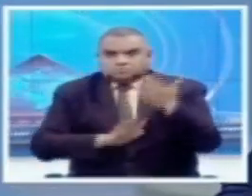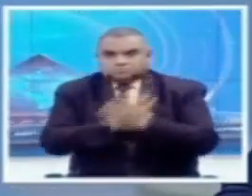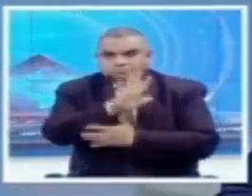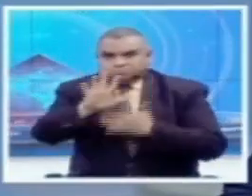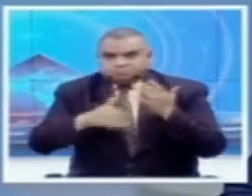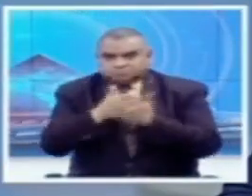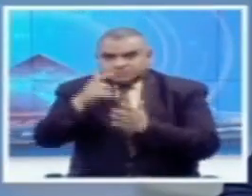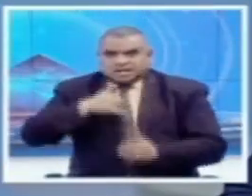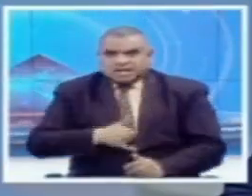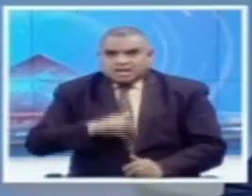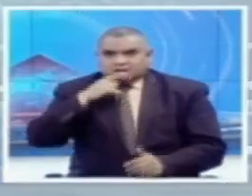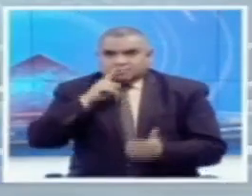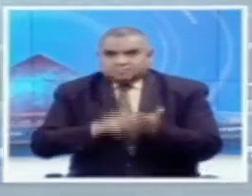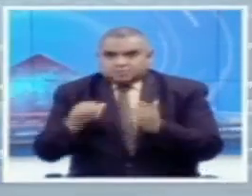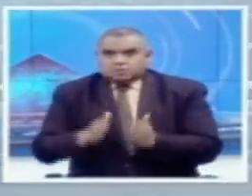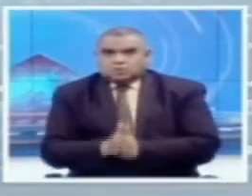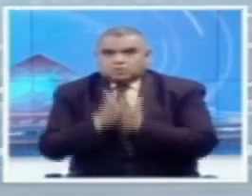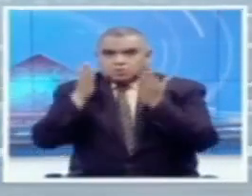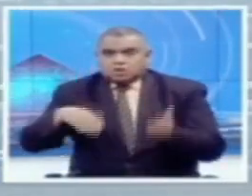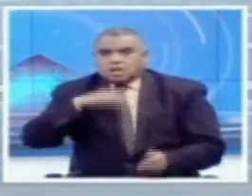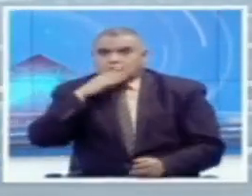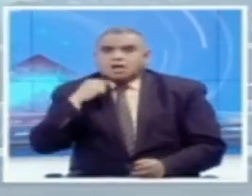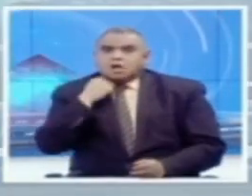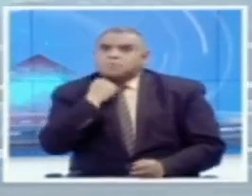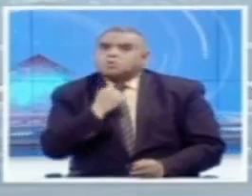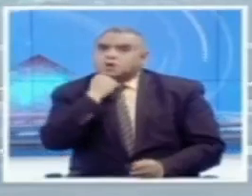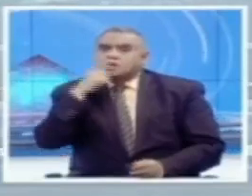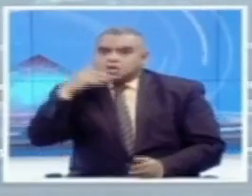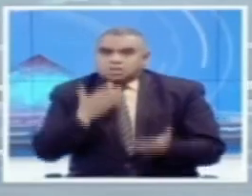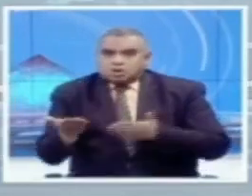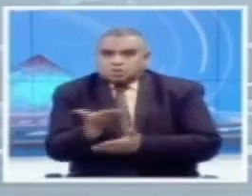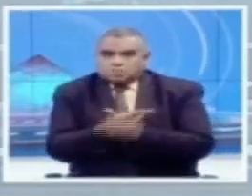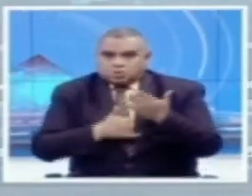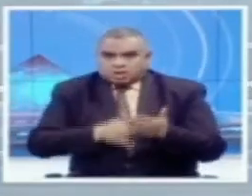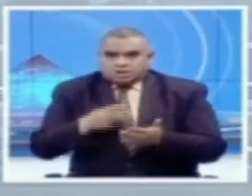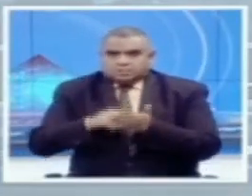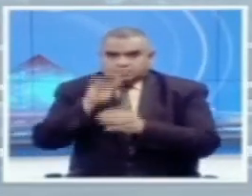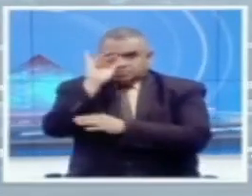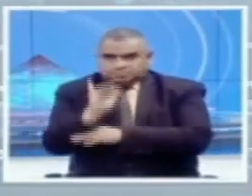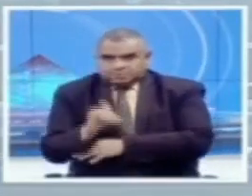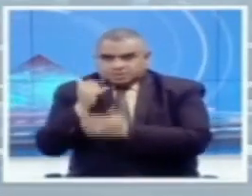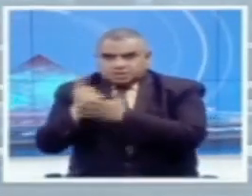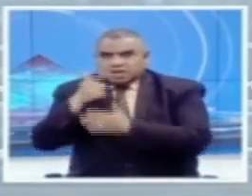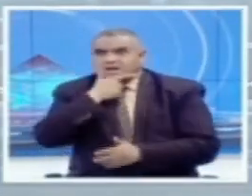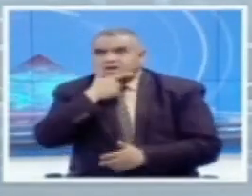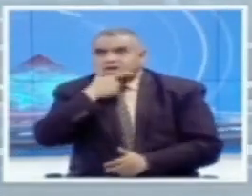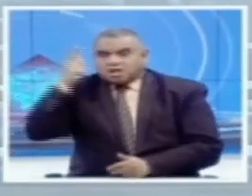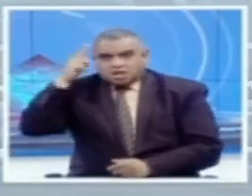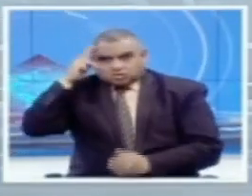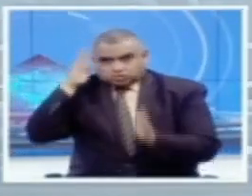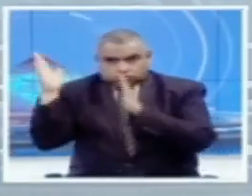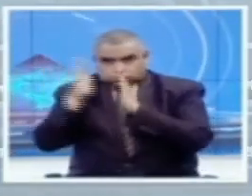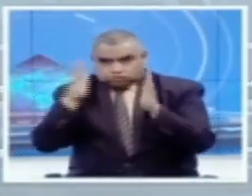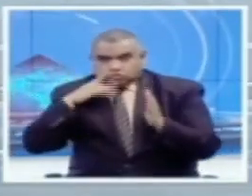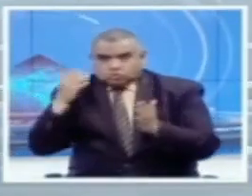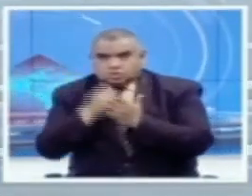الأزمة اليمنية، وأوضح أبو الغيط أن المشاورات اليمنية التي تستضيفها الرياض حاليا تمثل خطوة على